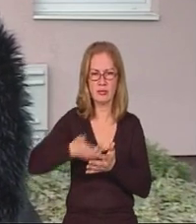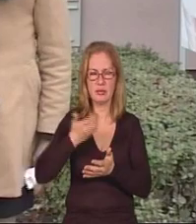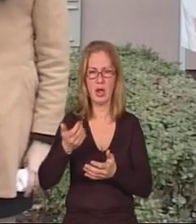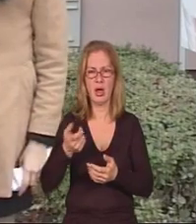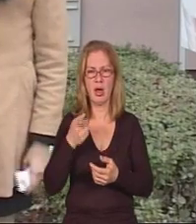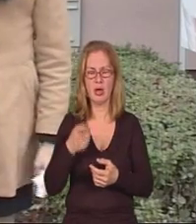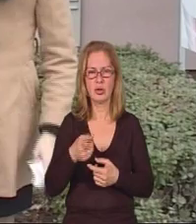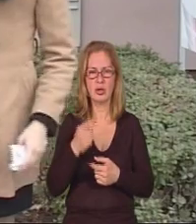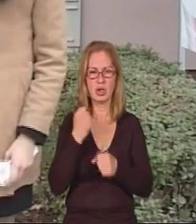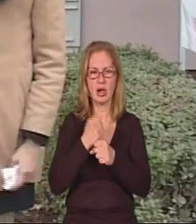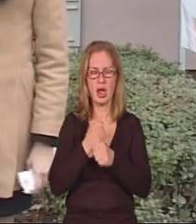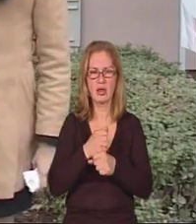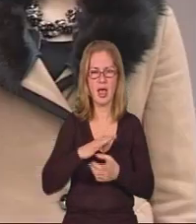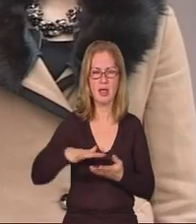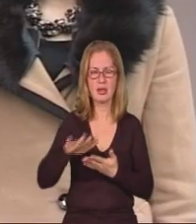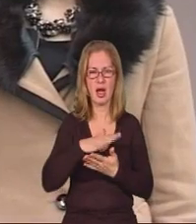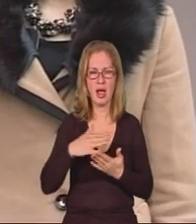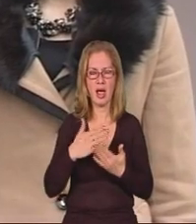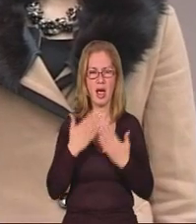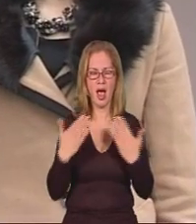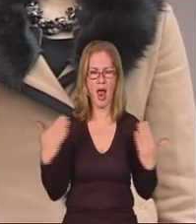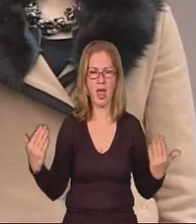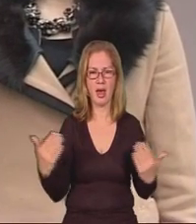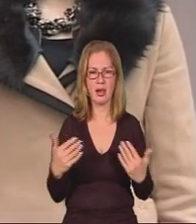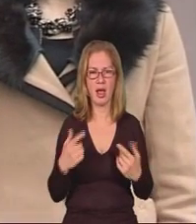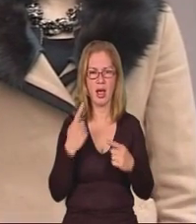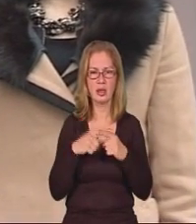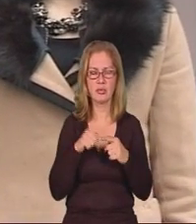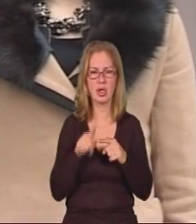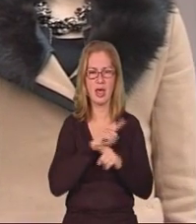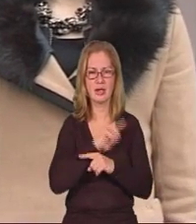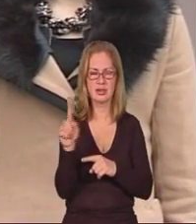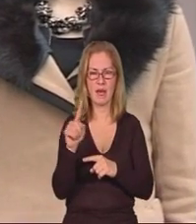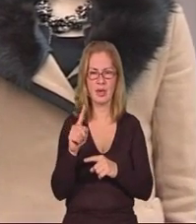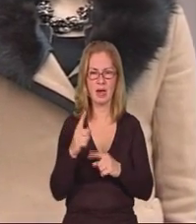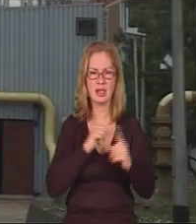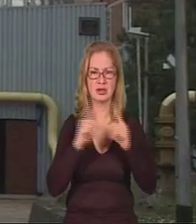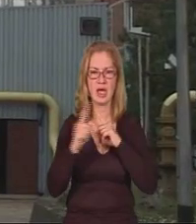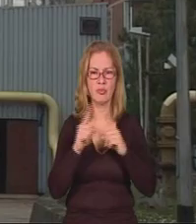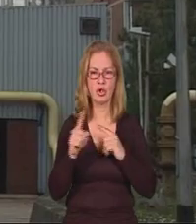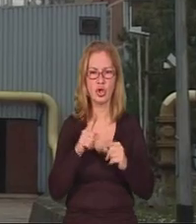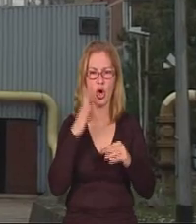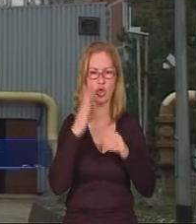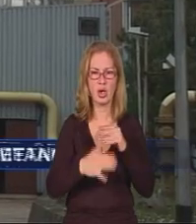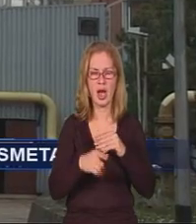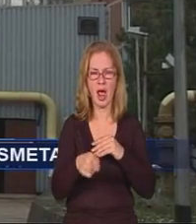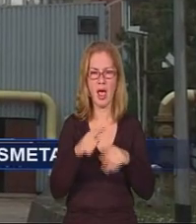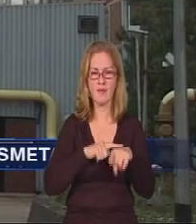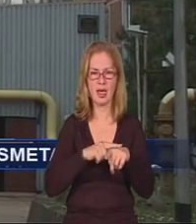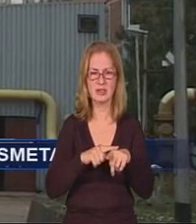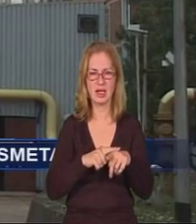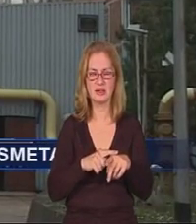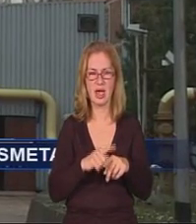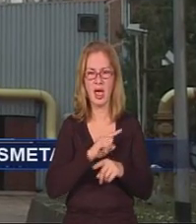navedenog objekta. Osim pomenutih, u toku su i radovi na trgu galerija, zbog čega je, kako kaže portparol, zabranjen saobraćaj do kraja meseca na ovoj